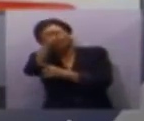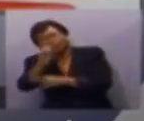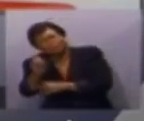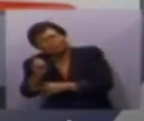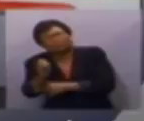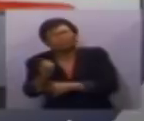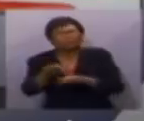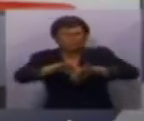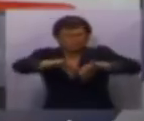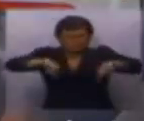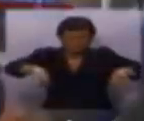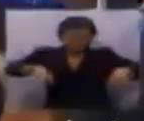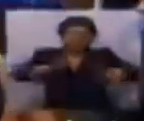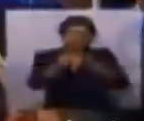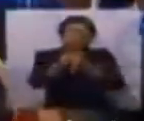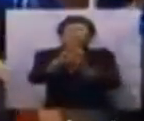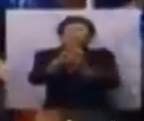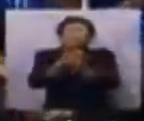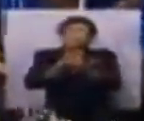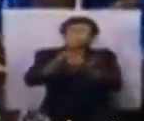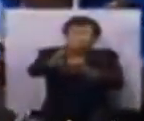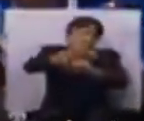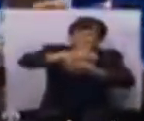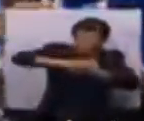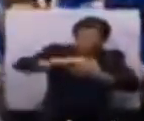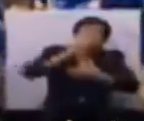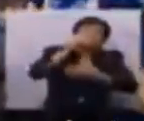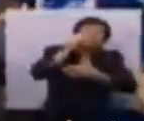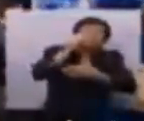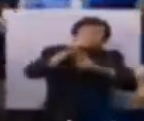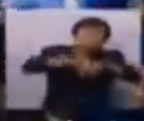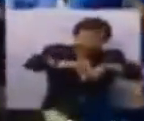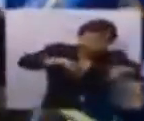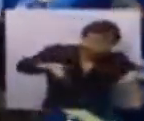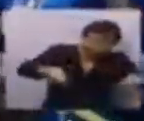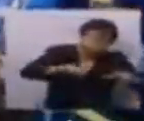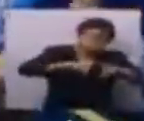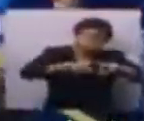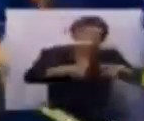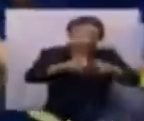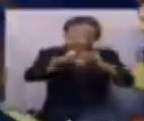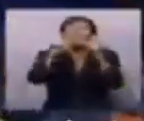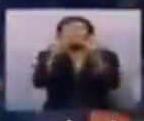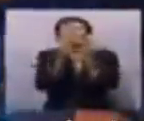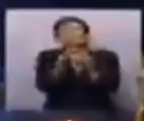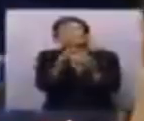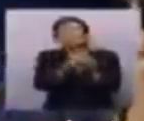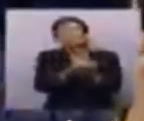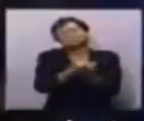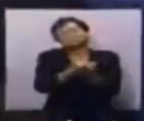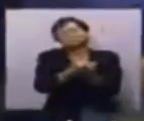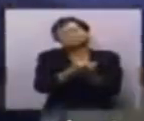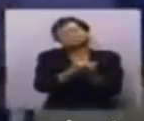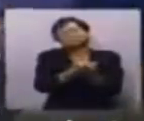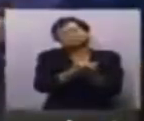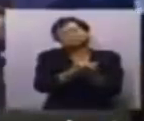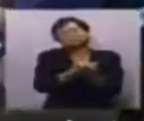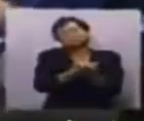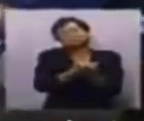52%. Perpecahan di kalangan pengundi Melayu boleh menyebabkan parti ini, kawasan ini jatuh ke